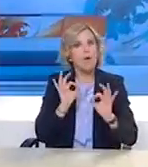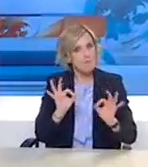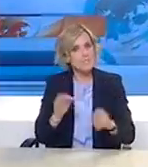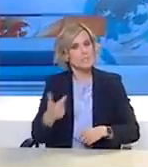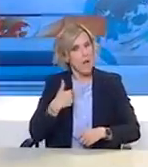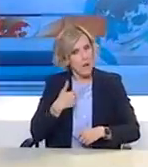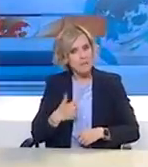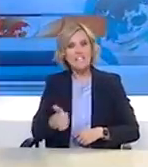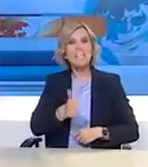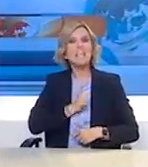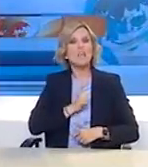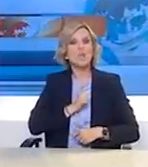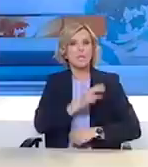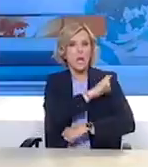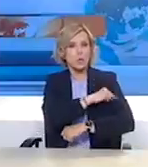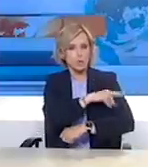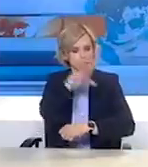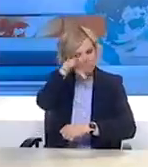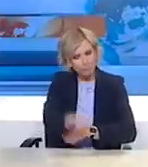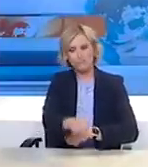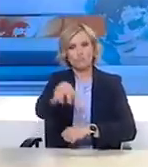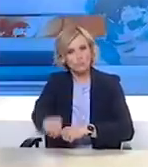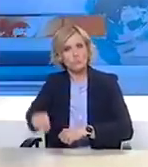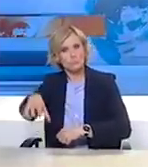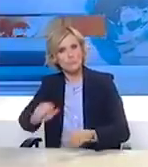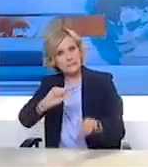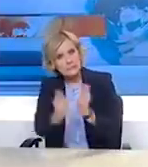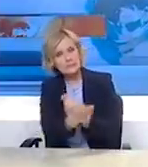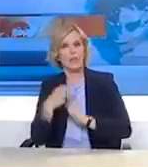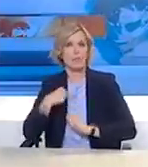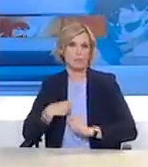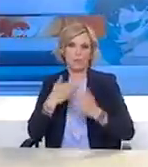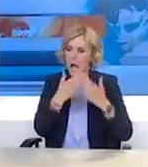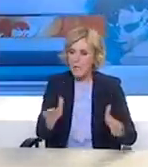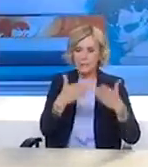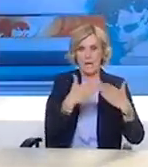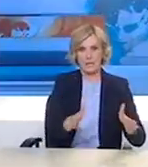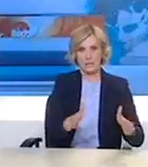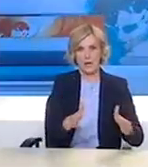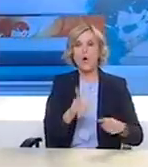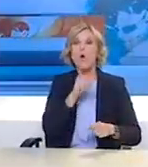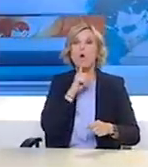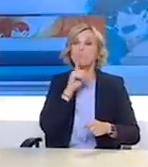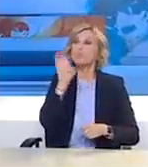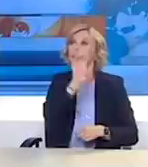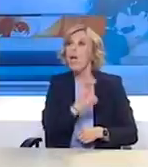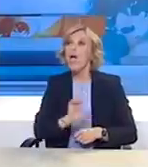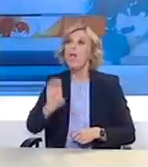ιατρικού και λοιπού προσωπικού που θα έχει ανάγκη η χώρα. Βλέπουμε σε άλλα συστήματα, σε άλλα κράτη, ότι νοσεί